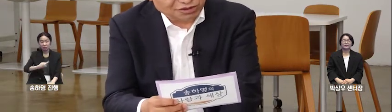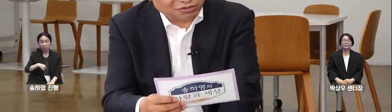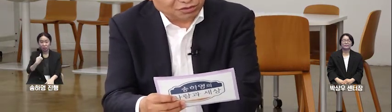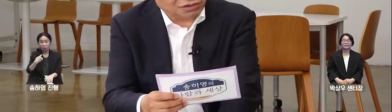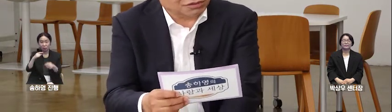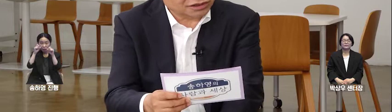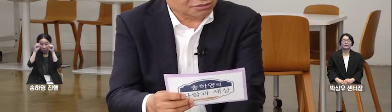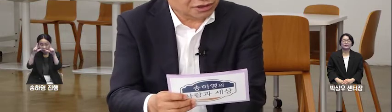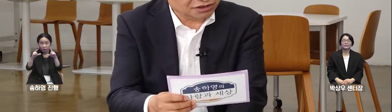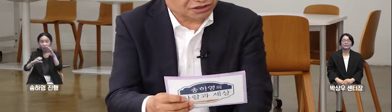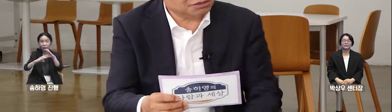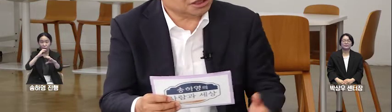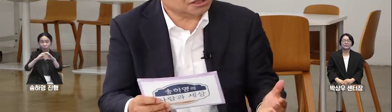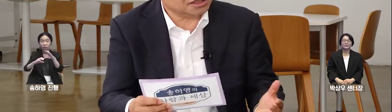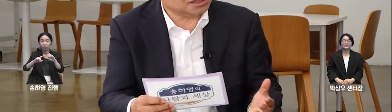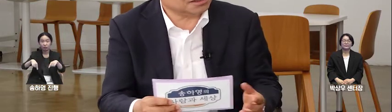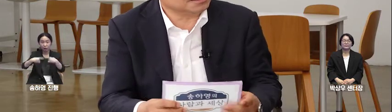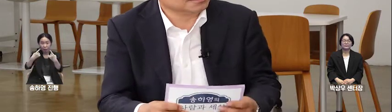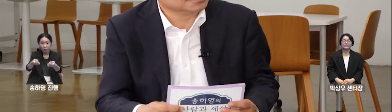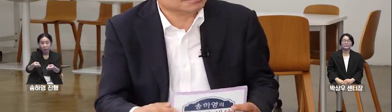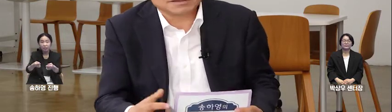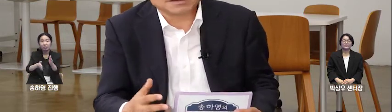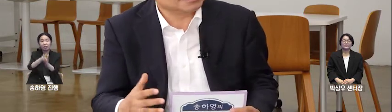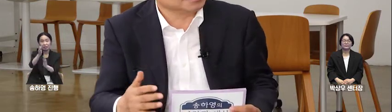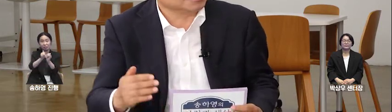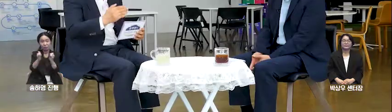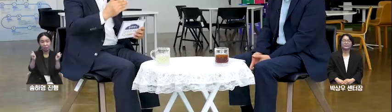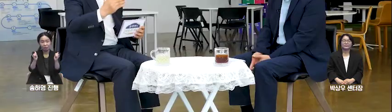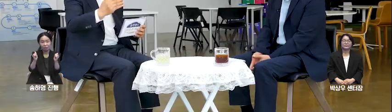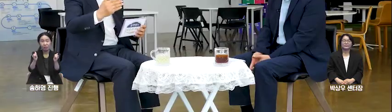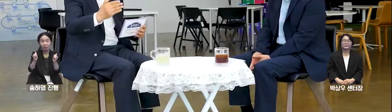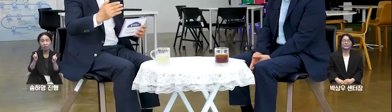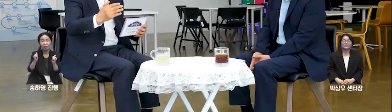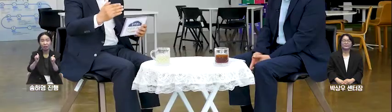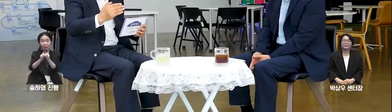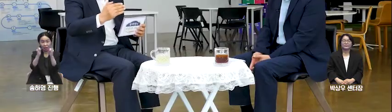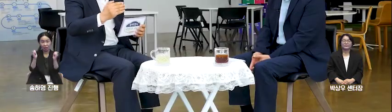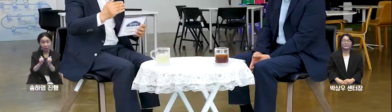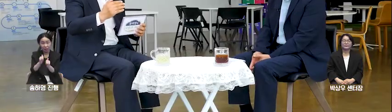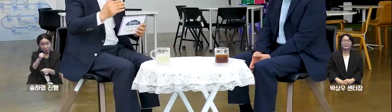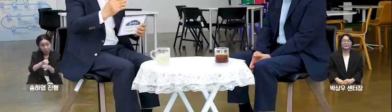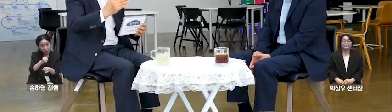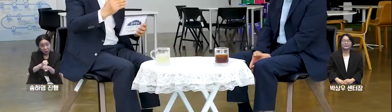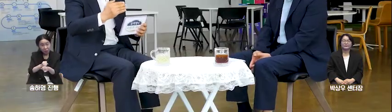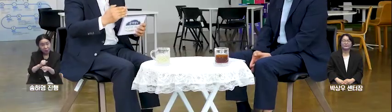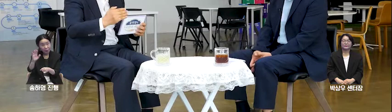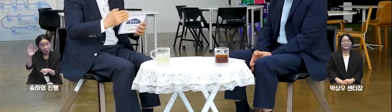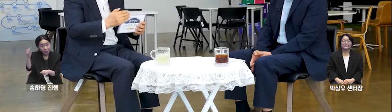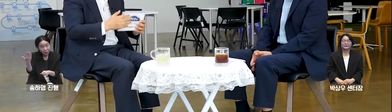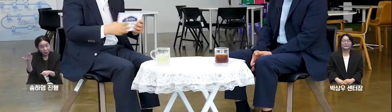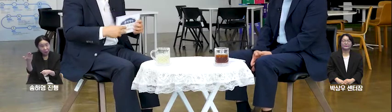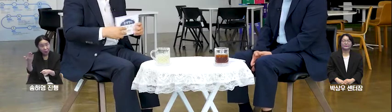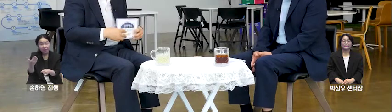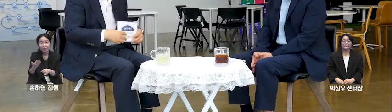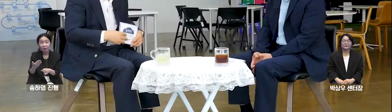스스로 깨닫고 소통하고 참여하는 시민의 시대를 어느 정도 하신 것 같아요? 한 100이라고 보면